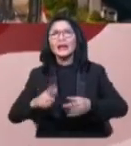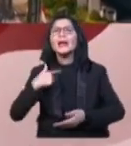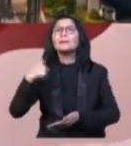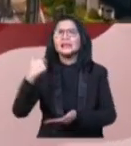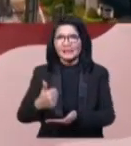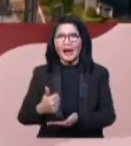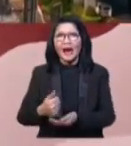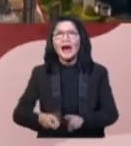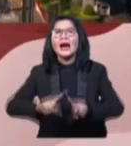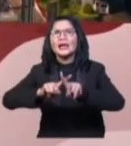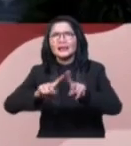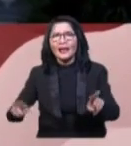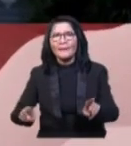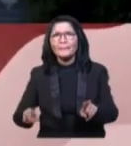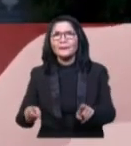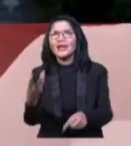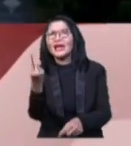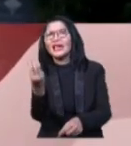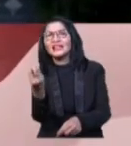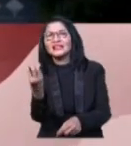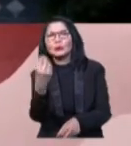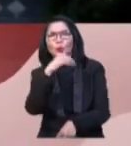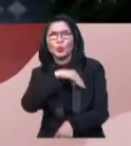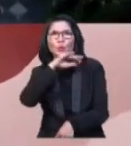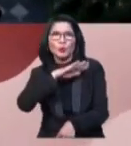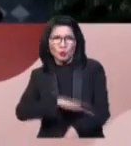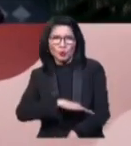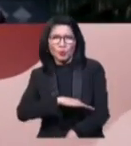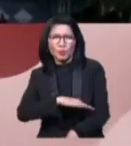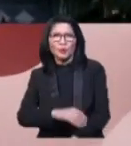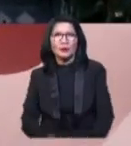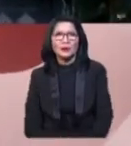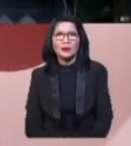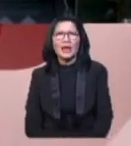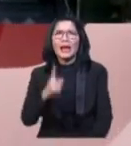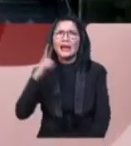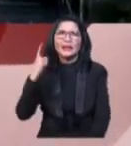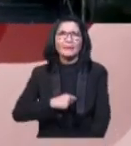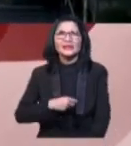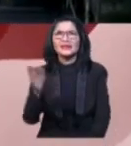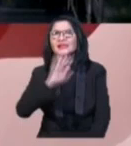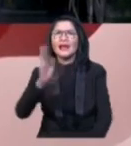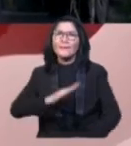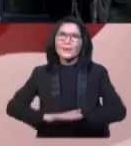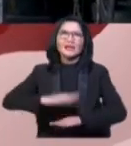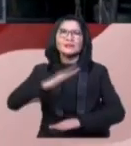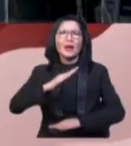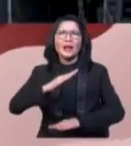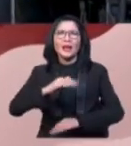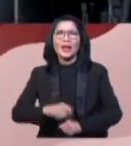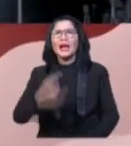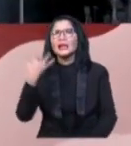bisa, tapi penghasilannya pasti menurun drastis dan yang pasti nggak akan maksimal, tetap